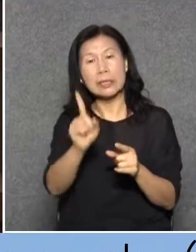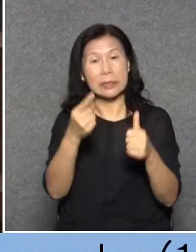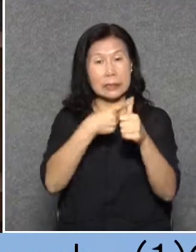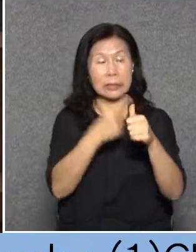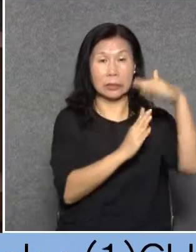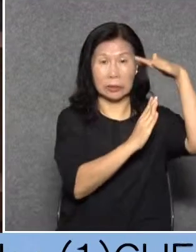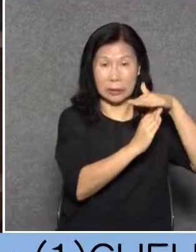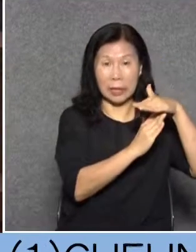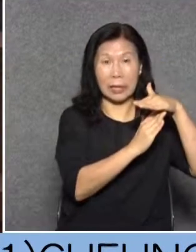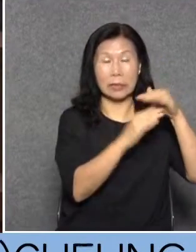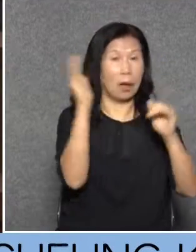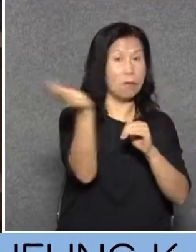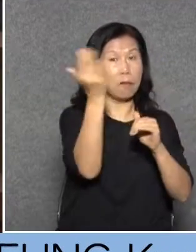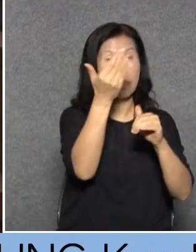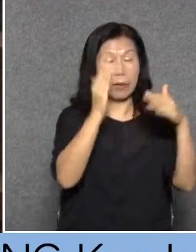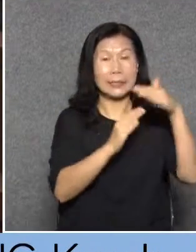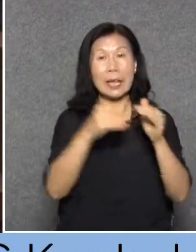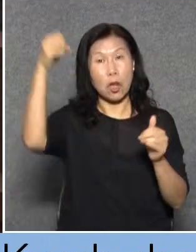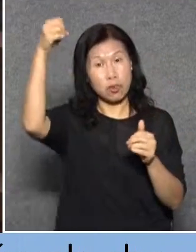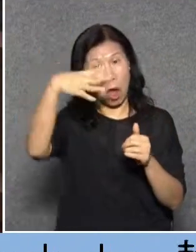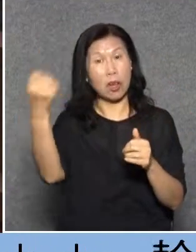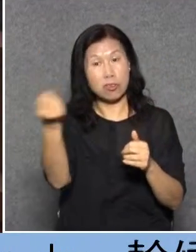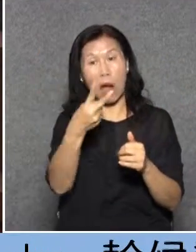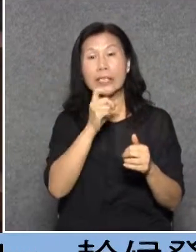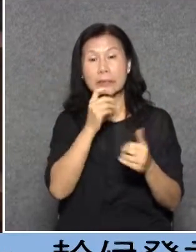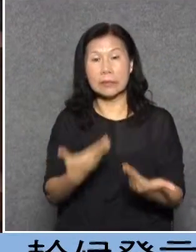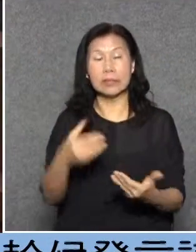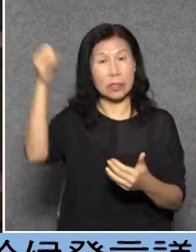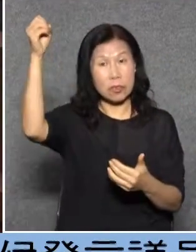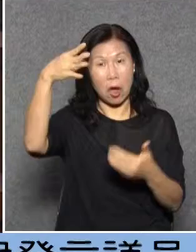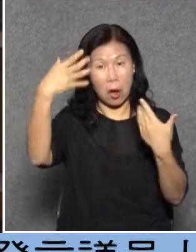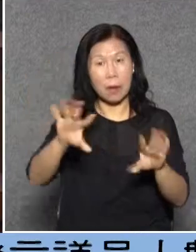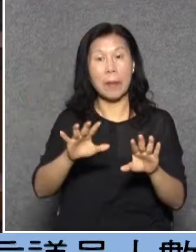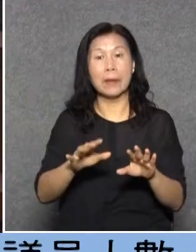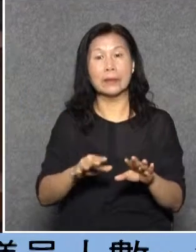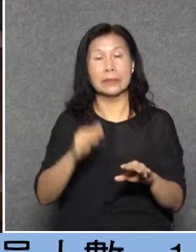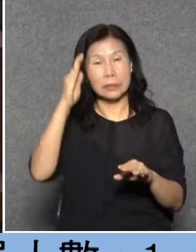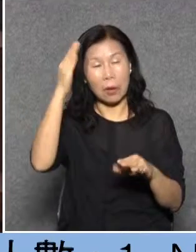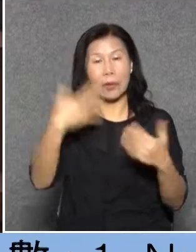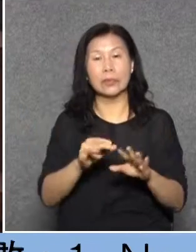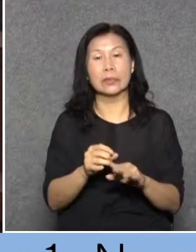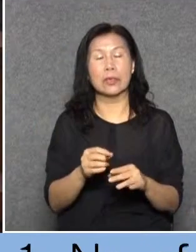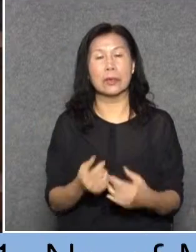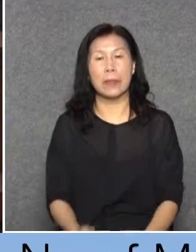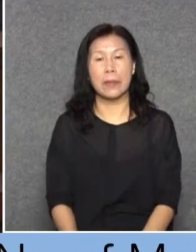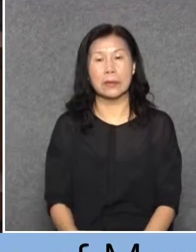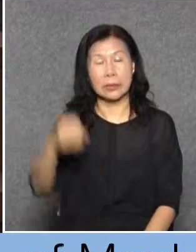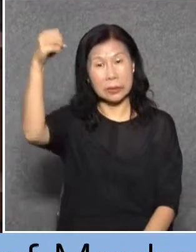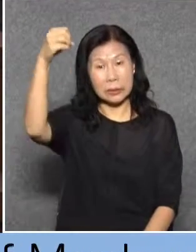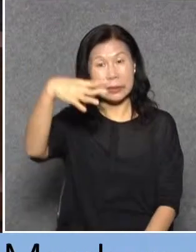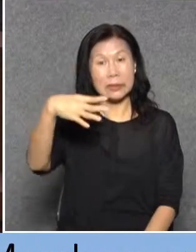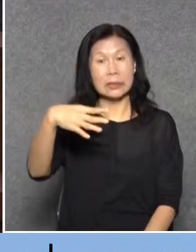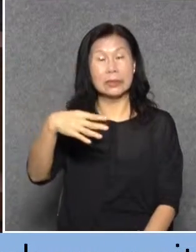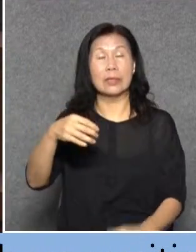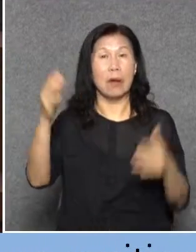咗啲大風先呢，等陽光出嚟，定還是我哋用陽光呢，係對唔住，我應該咁講，講具體啲就係、陽光與